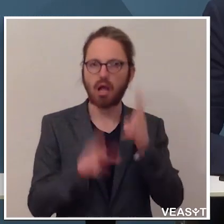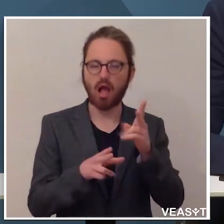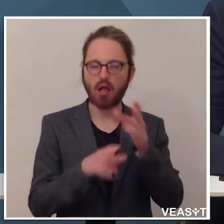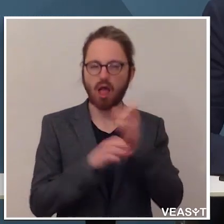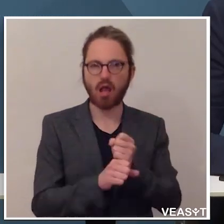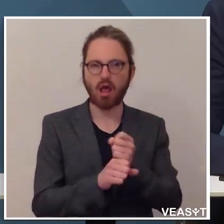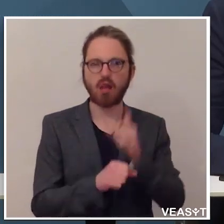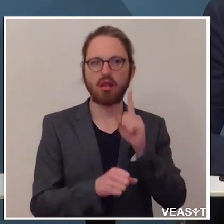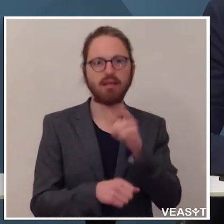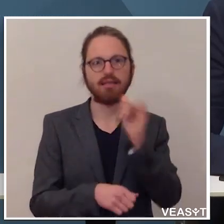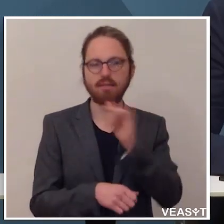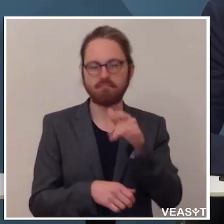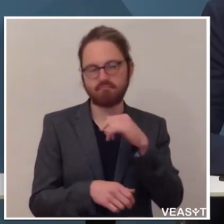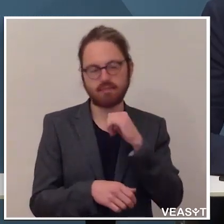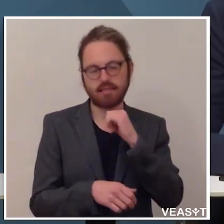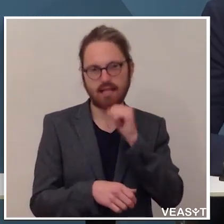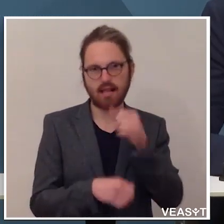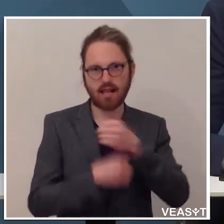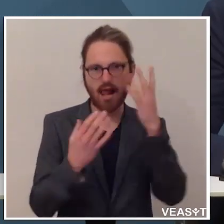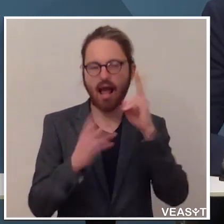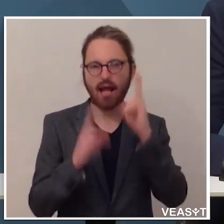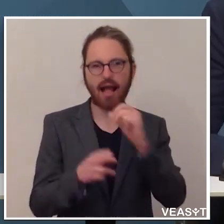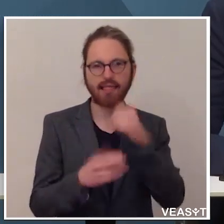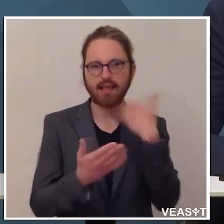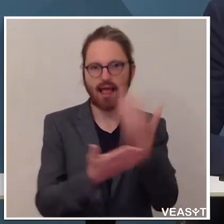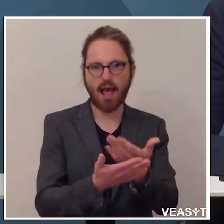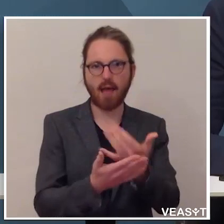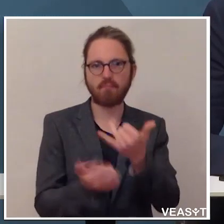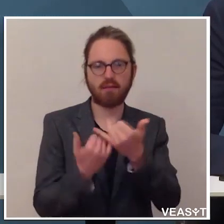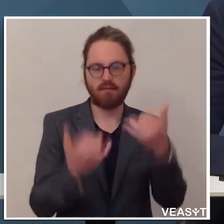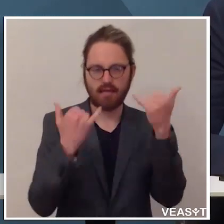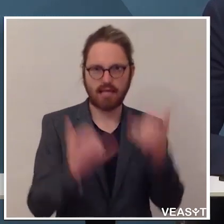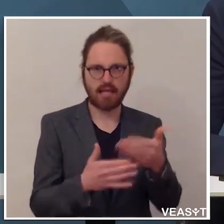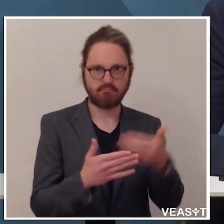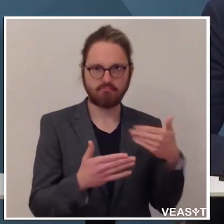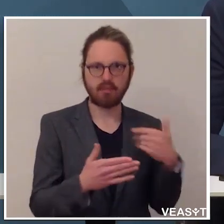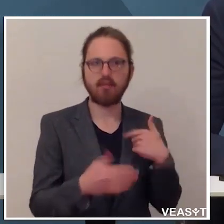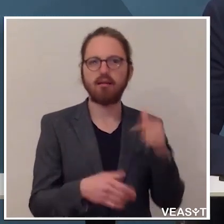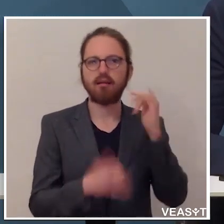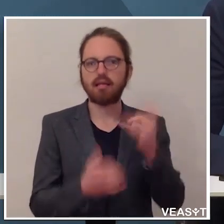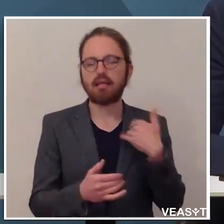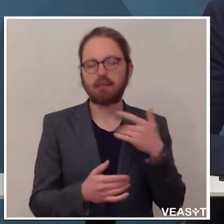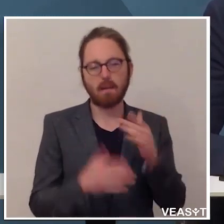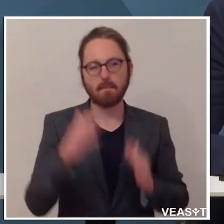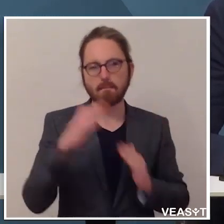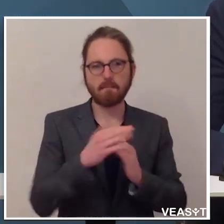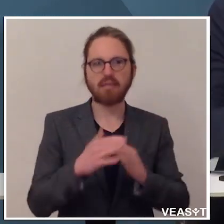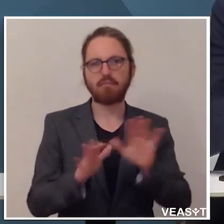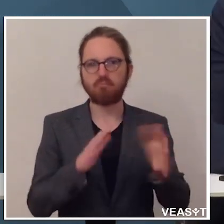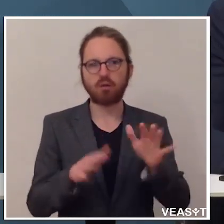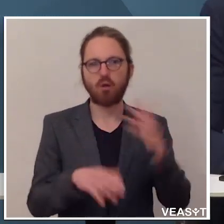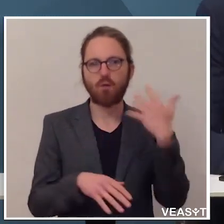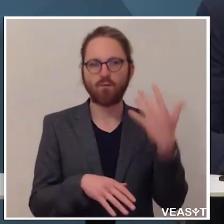werden können, wird es natürlich nicht mehr können wir die Kapazität nicht mehr anbieten, die wir bis jetzt angeboten haben. Das heißt, wir rechnen heute mit